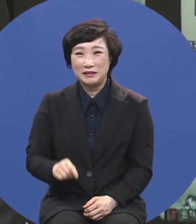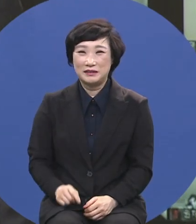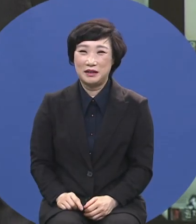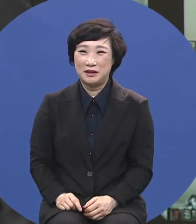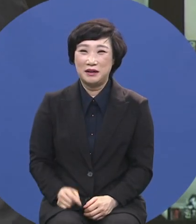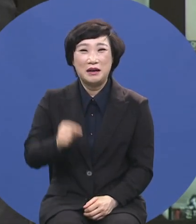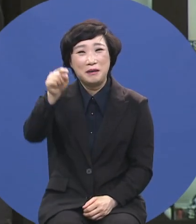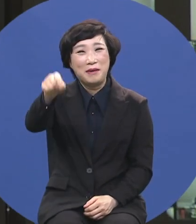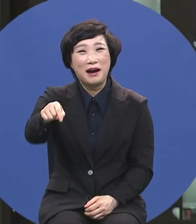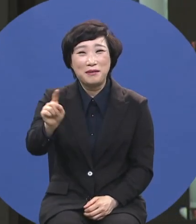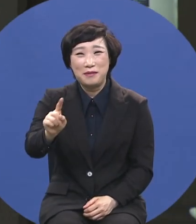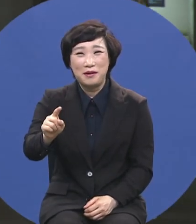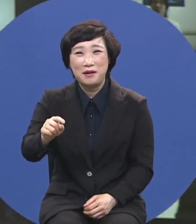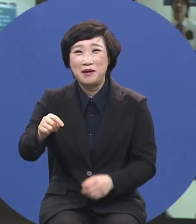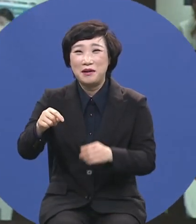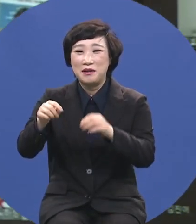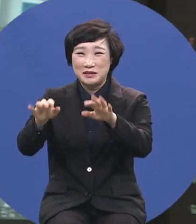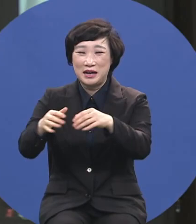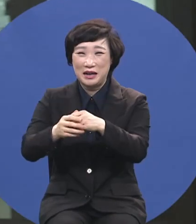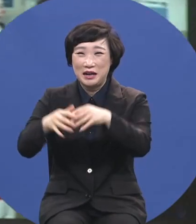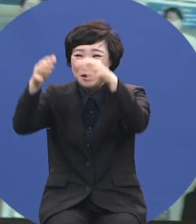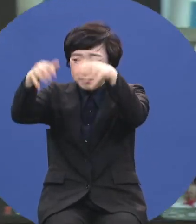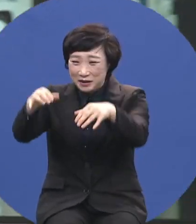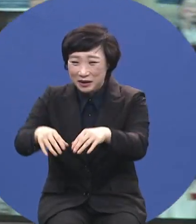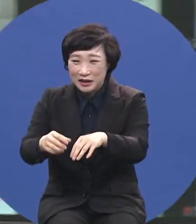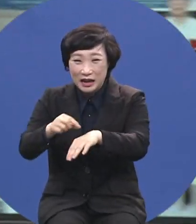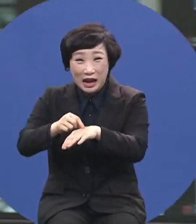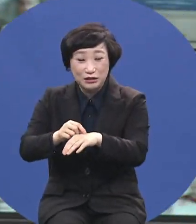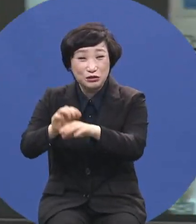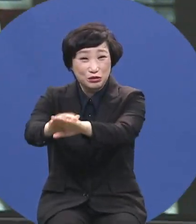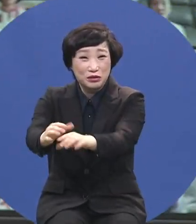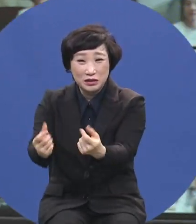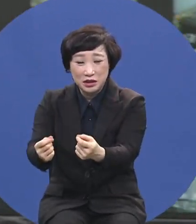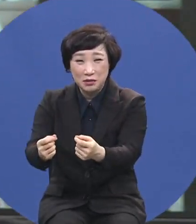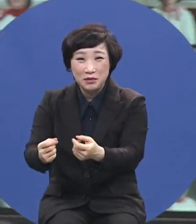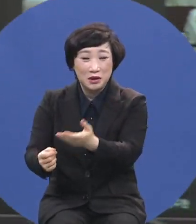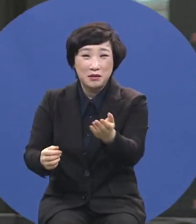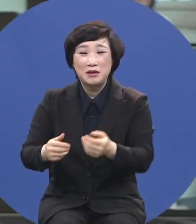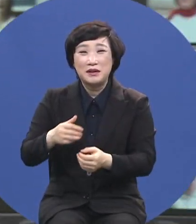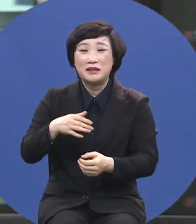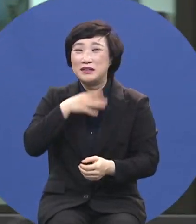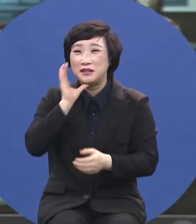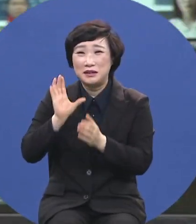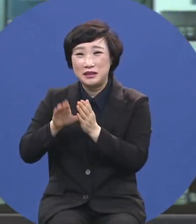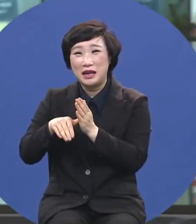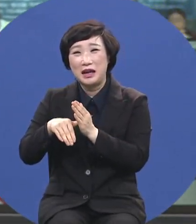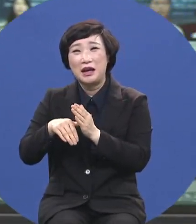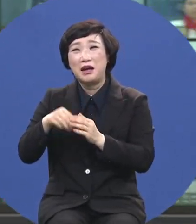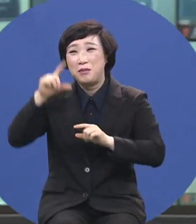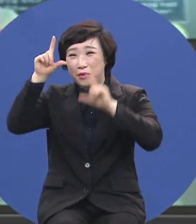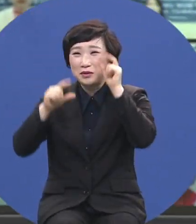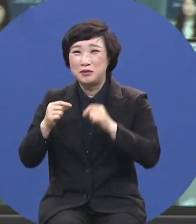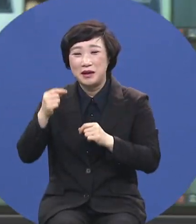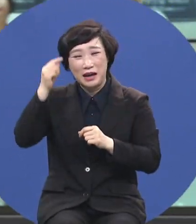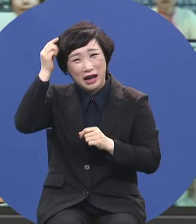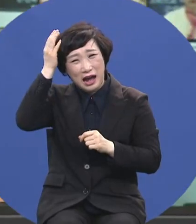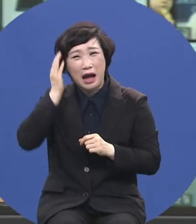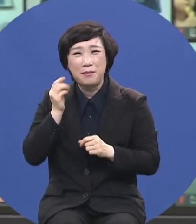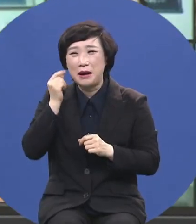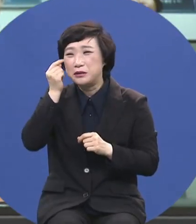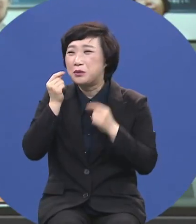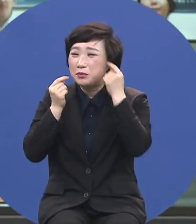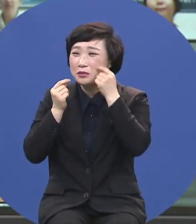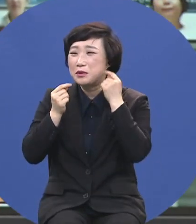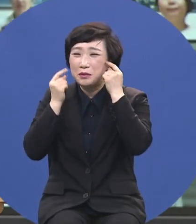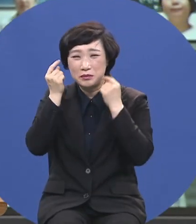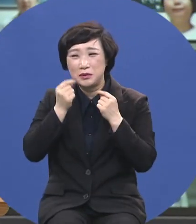비 맞은 가죽처럼 얼굴이 생겨가지고 버듬에 쭉 생겨서 전백해 가면서